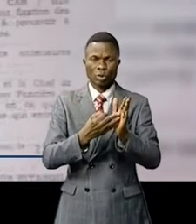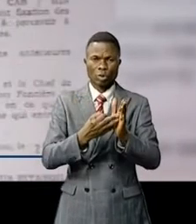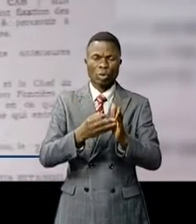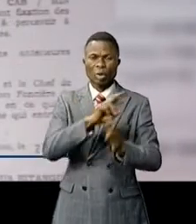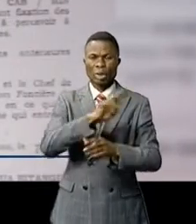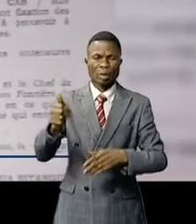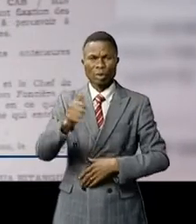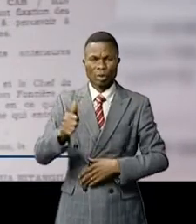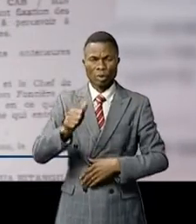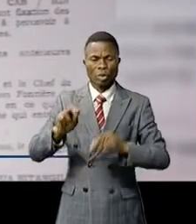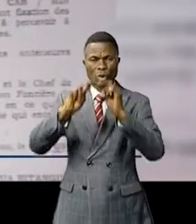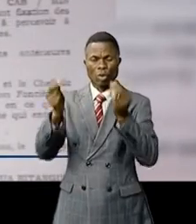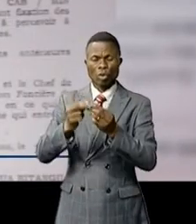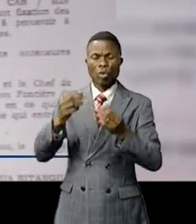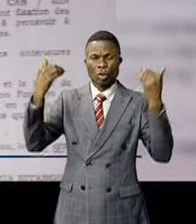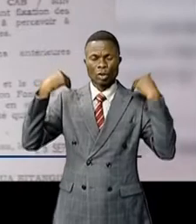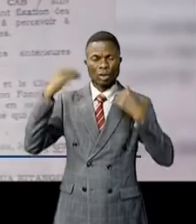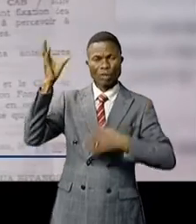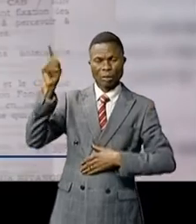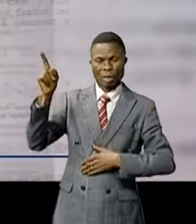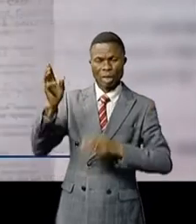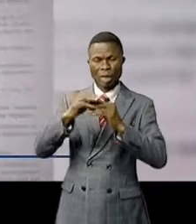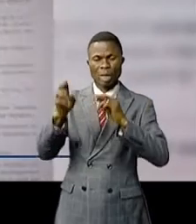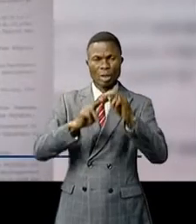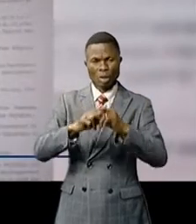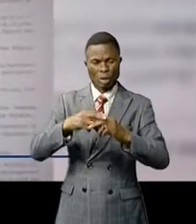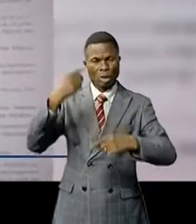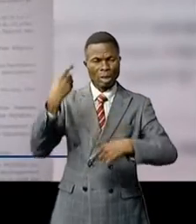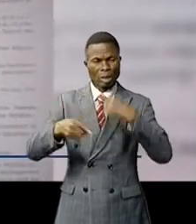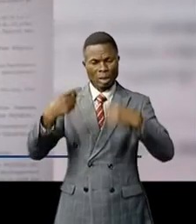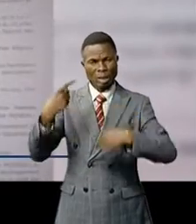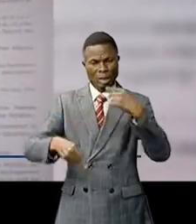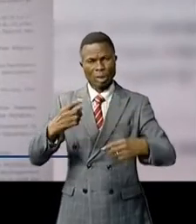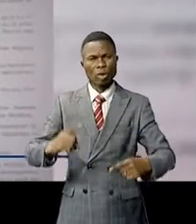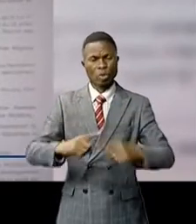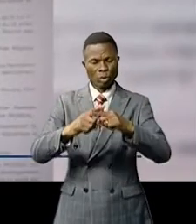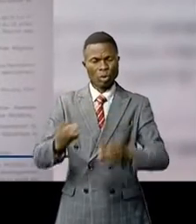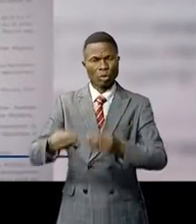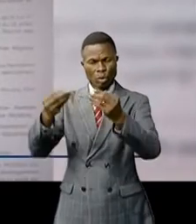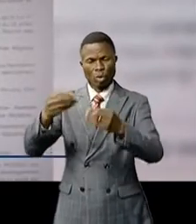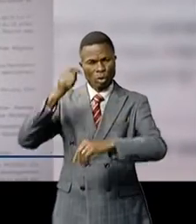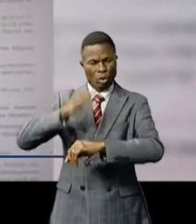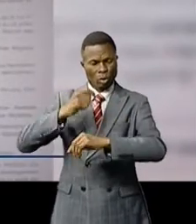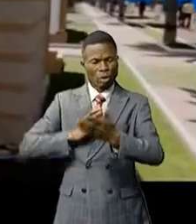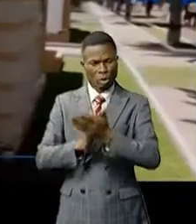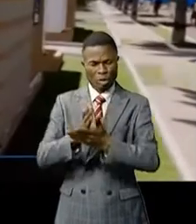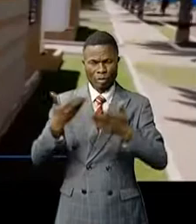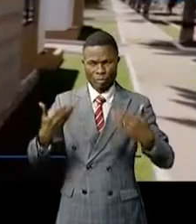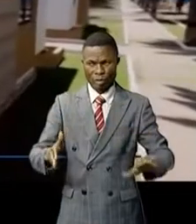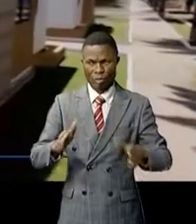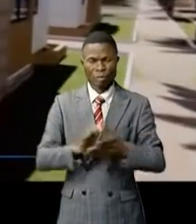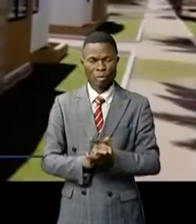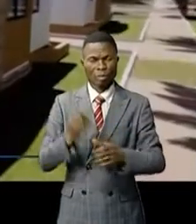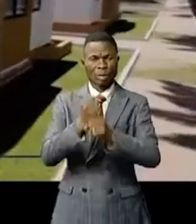2021, les partis Geneviève Kisakasa et l'Assemblée nationale ont été remises dans leurs droits par la justice.